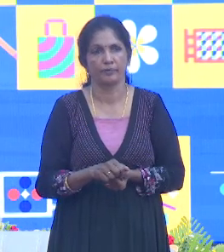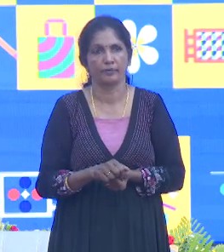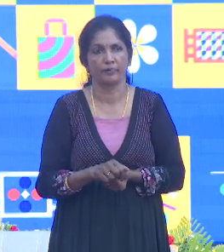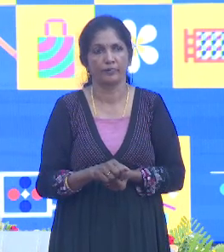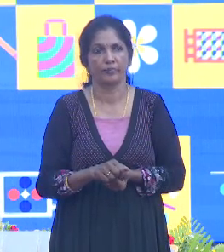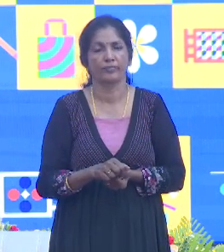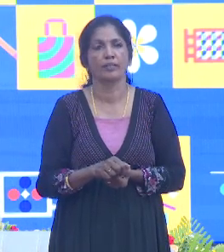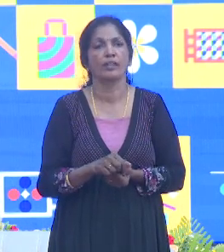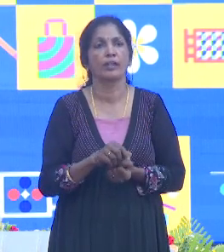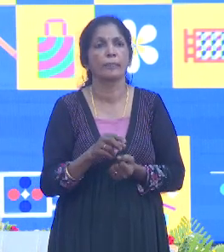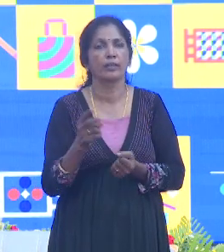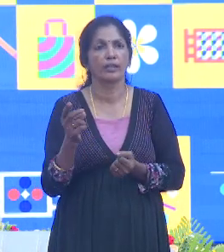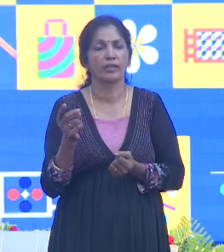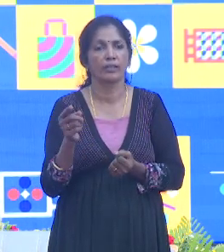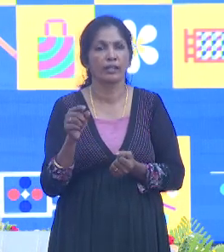അതുകൊണ്ട്